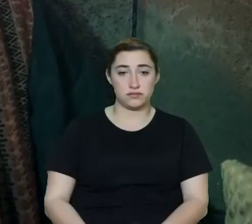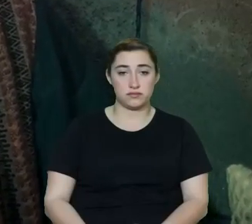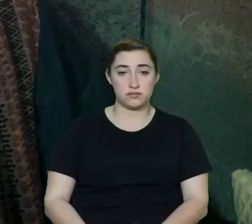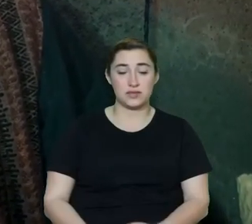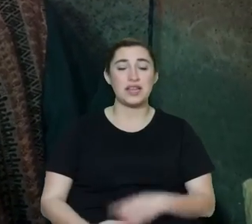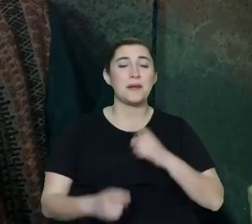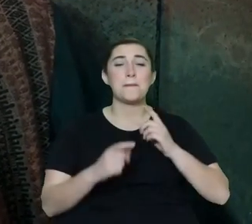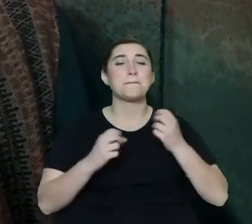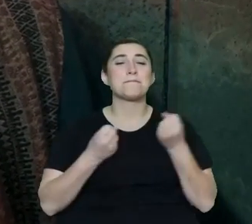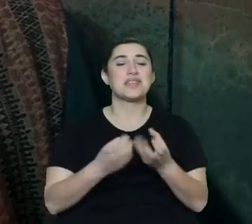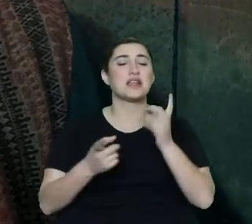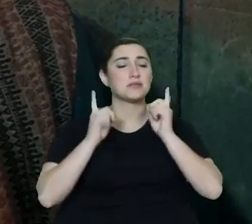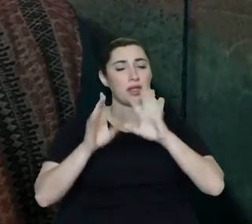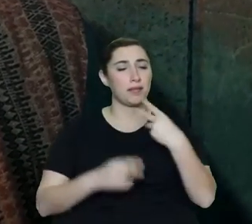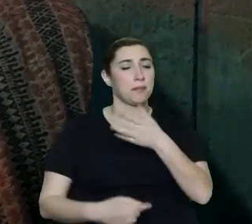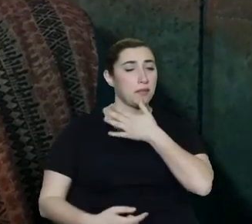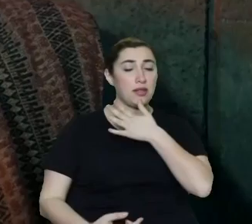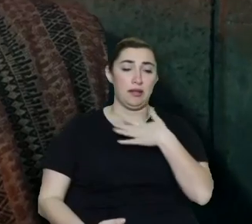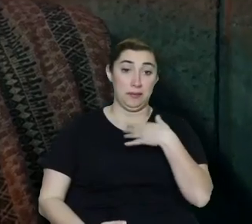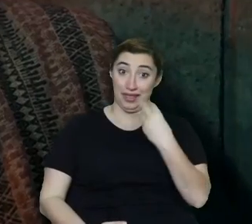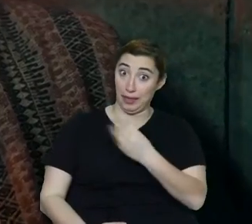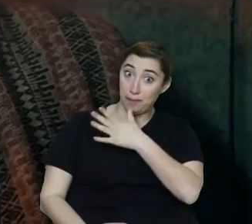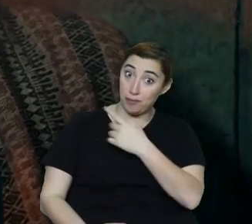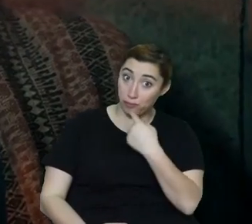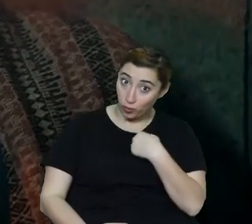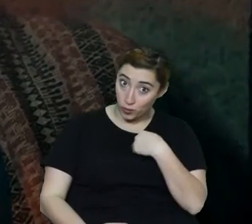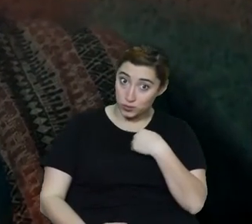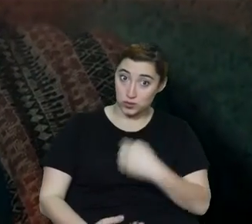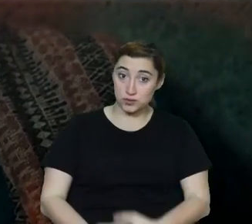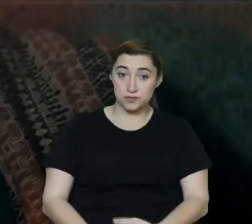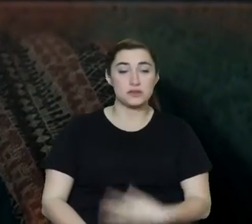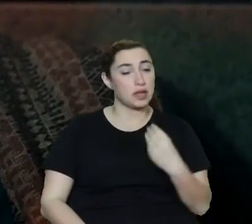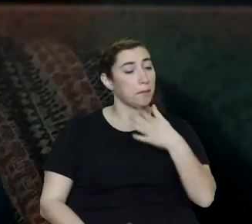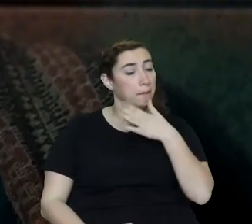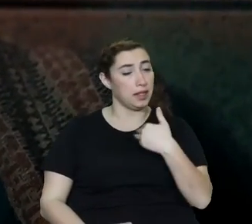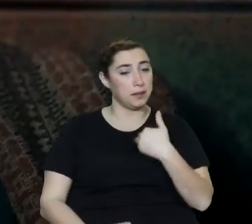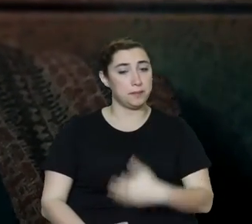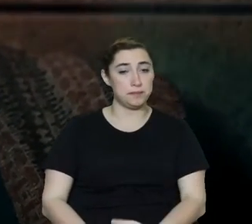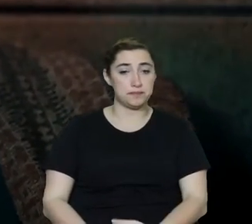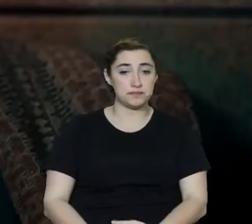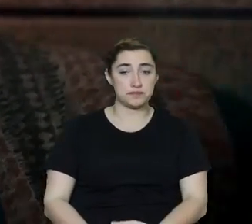Miras hukukuna vakıfımdır. İyi bilirim dersin. İyi bilirim.